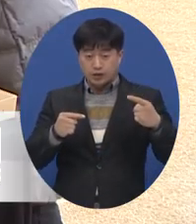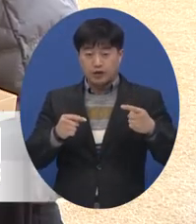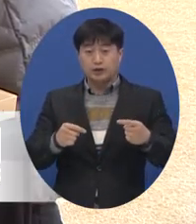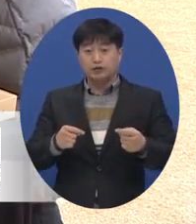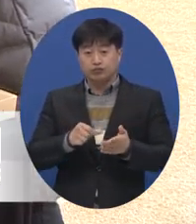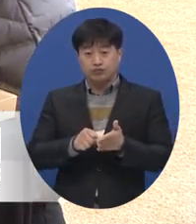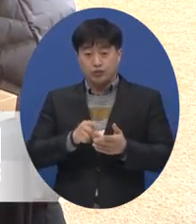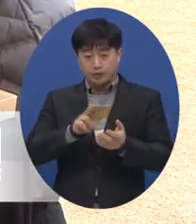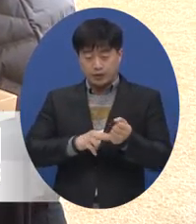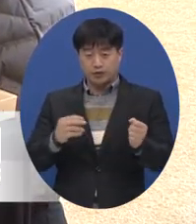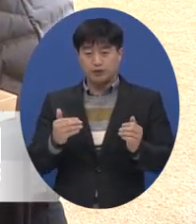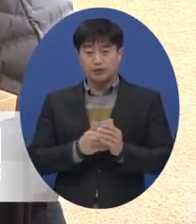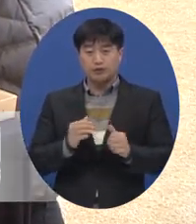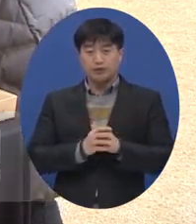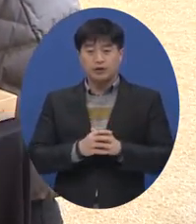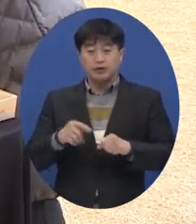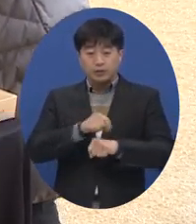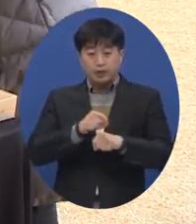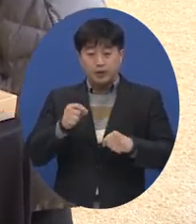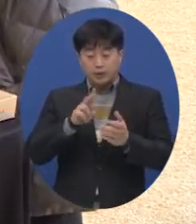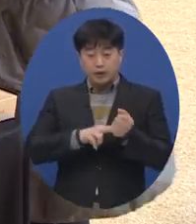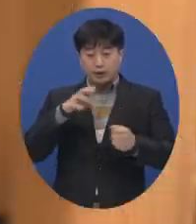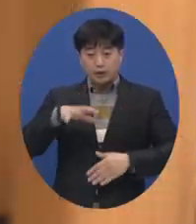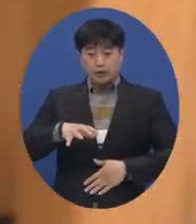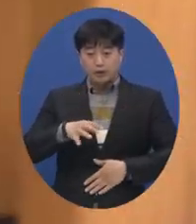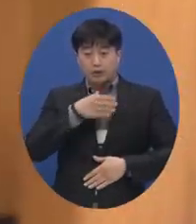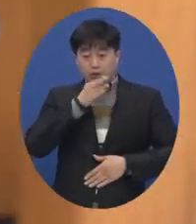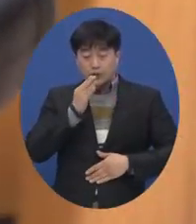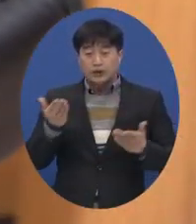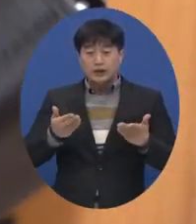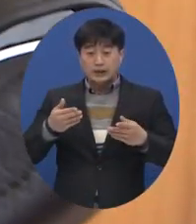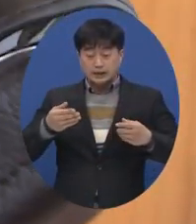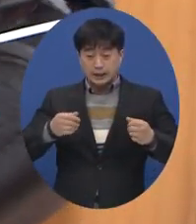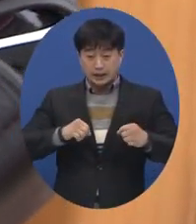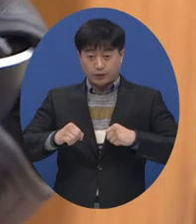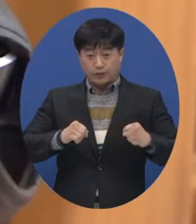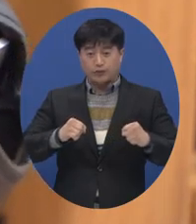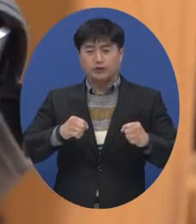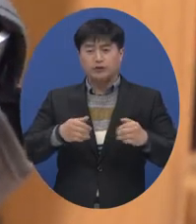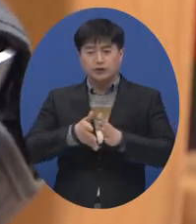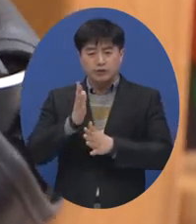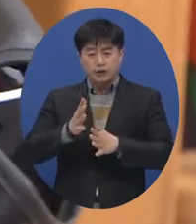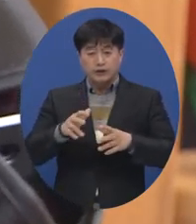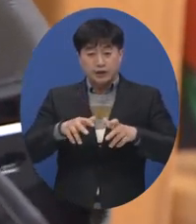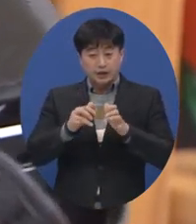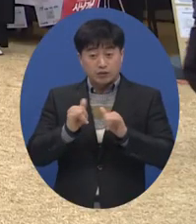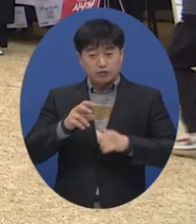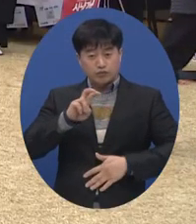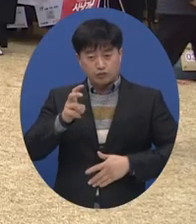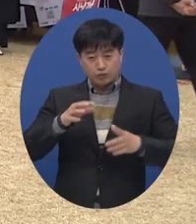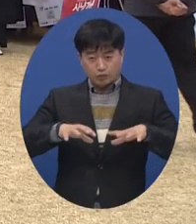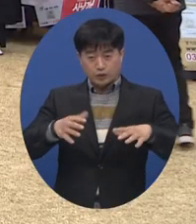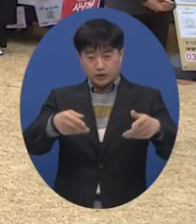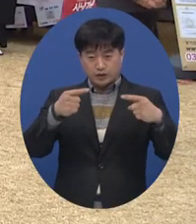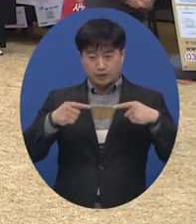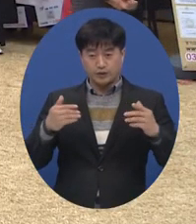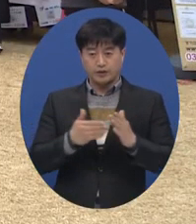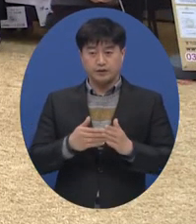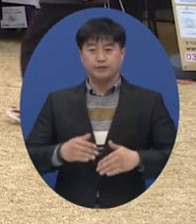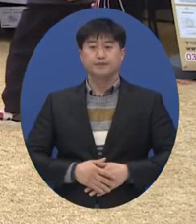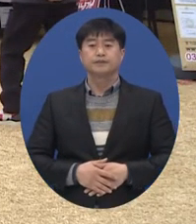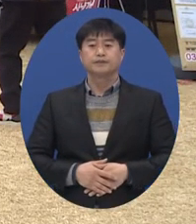이루어졌습니다. 이번 특별 판매장에는 노인 일자리 수행 기관과 자활기업, 장애인 기관 등 20여 곳이 참여했습니다.